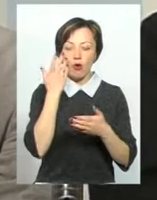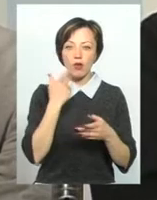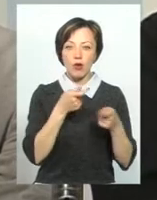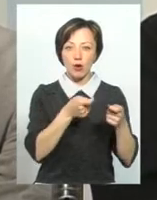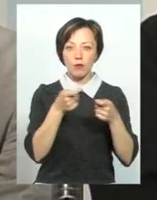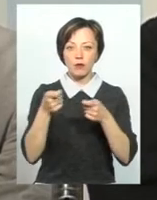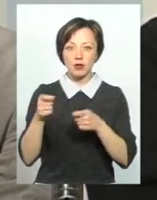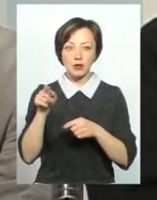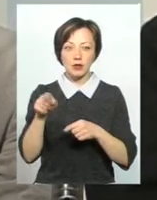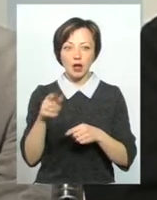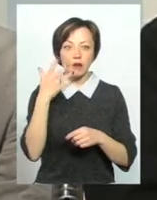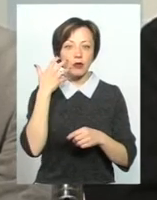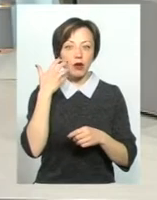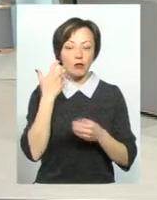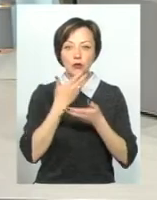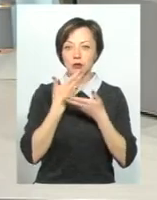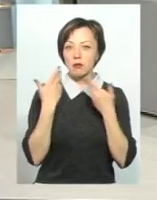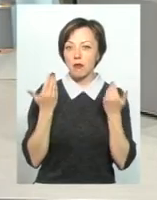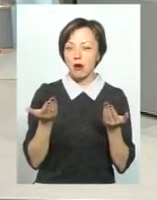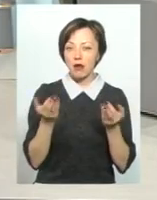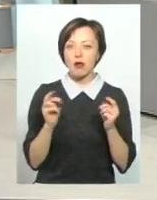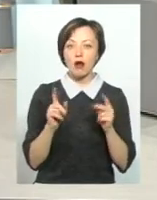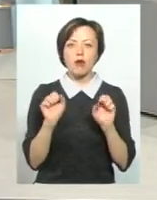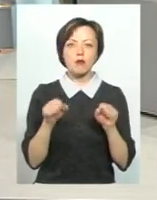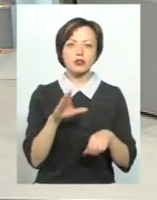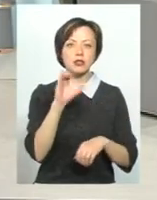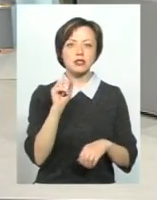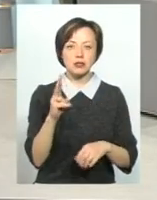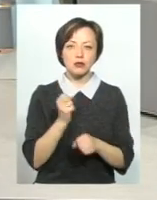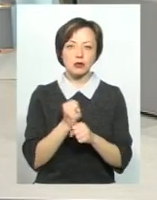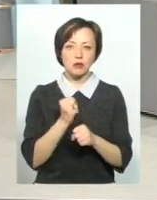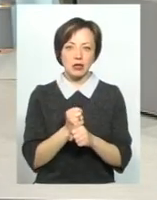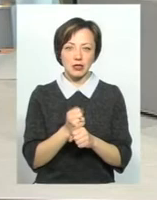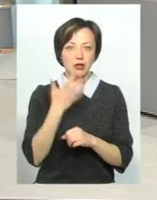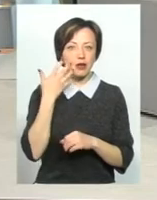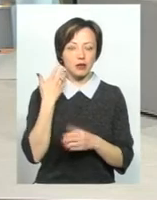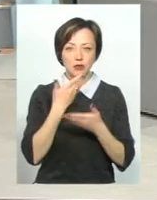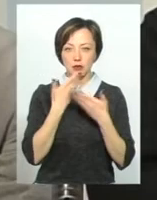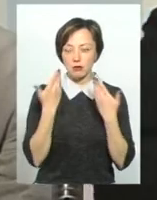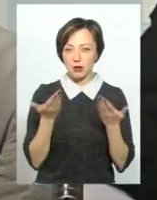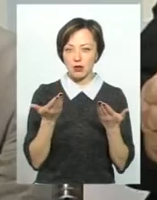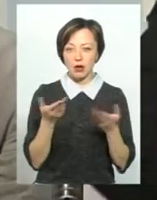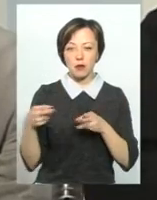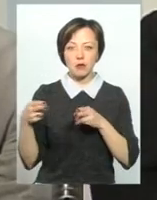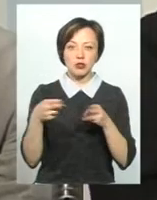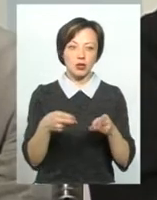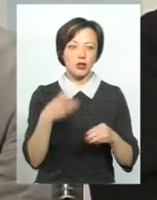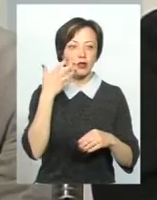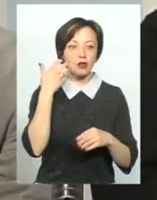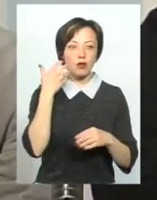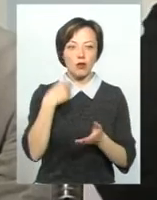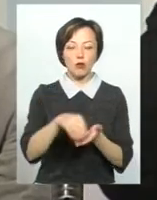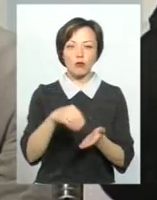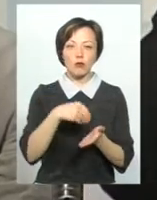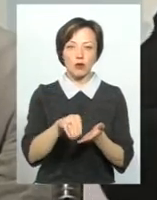об'їздив площу, там яблук немає. Як же можна сок зробити з сепіоної землі, коли яблук немає? Приїжджаю, а він яблука